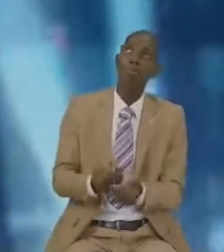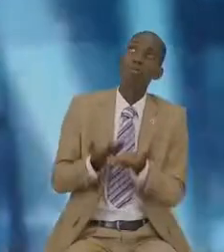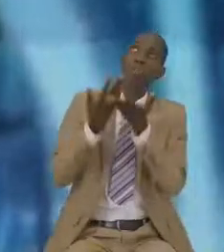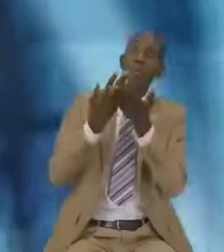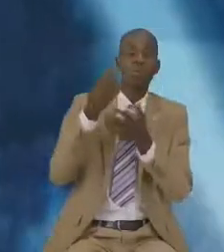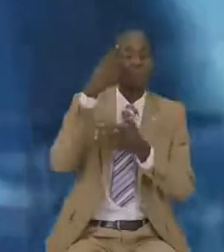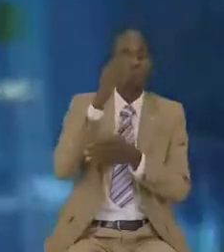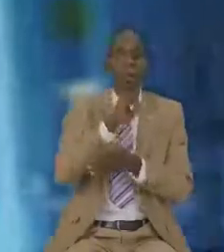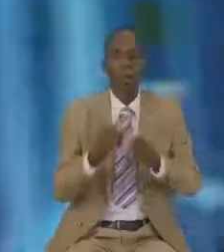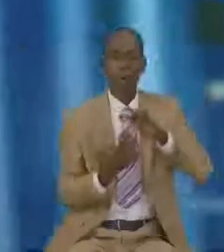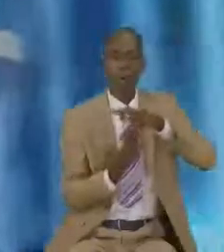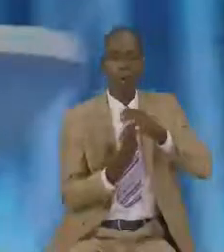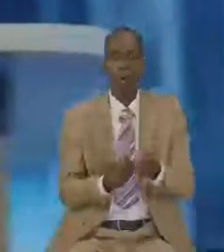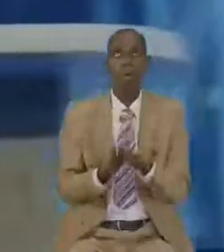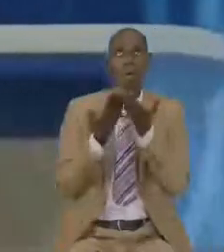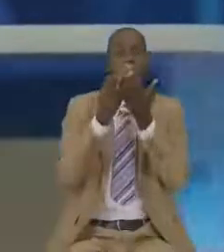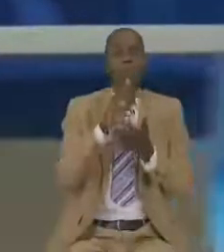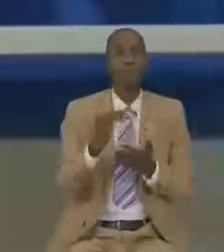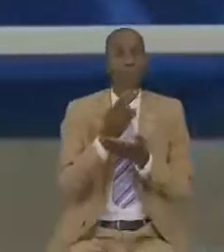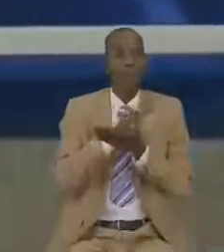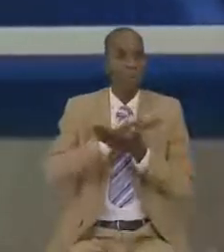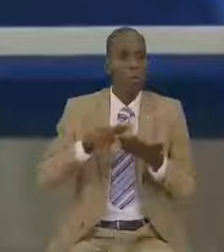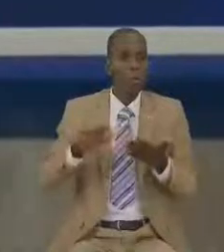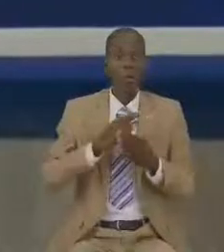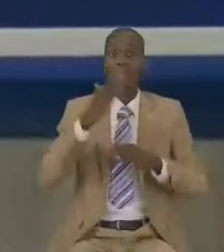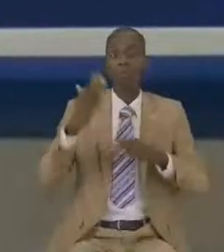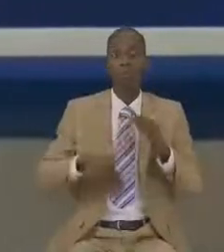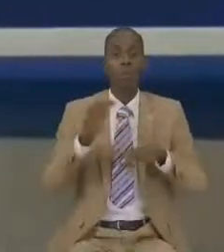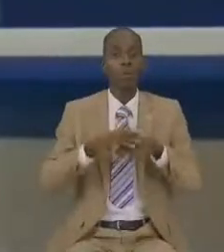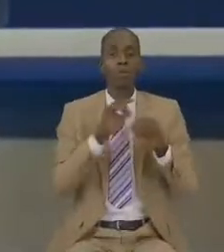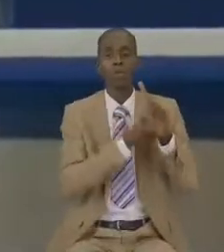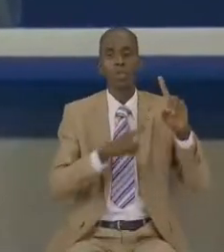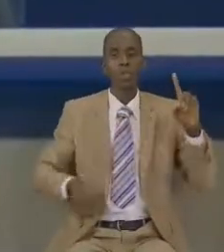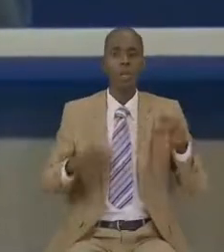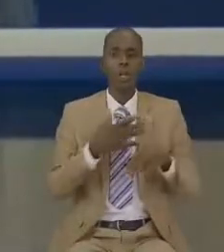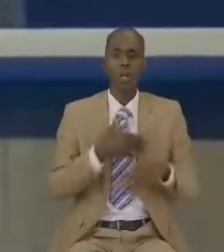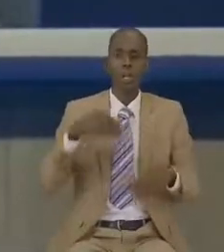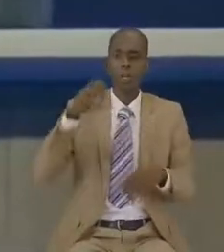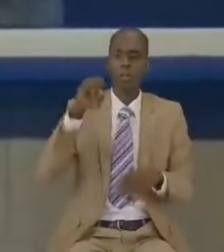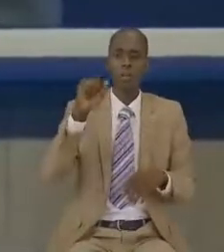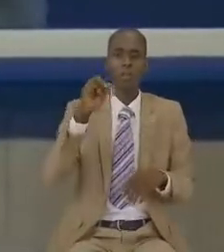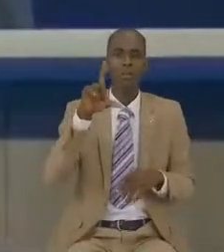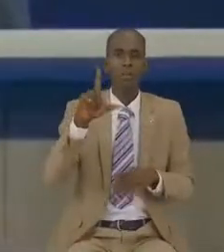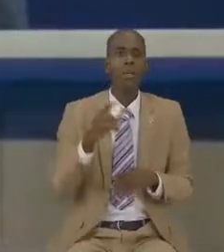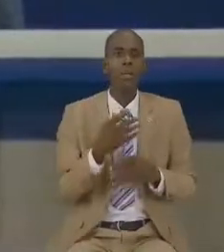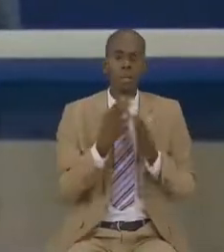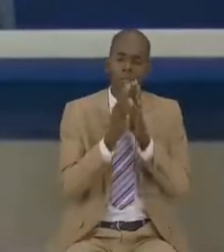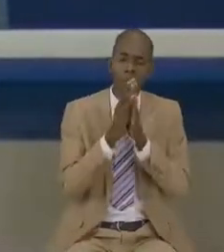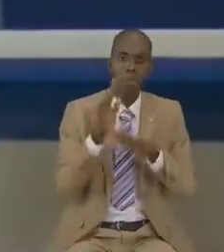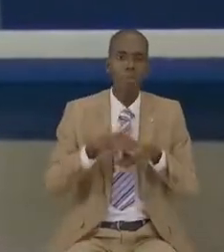l'offrit tout entier à l'Holocauste, à l'Éternel, et il cria à l'Éternel pour Israël, et l'Éternel